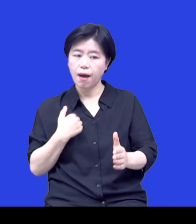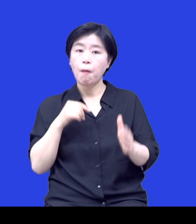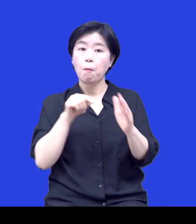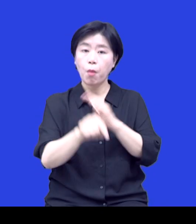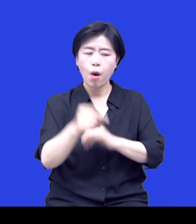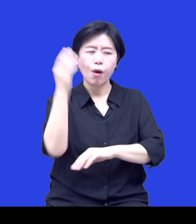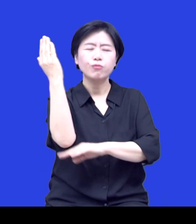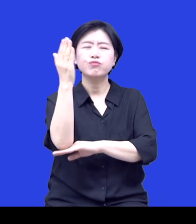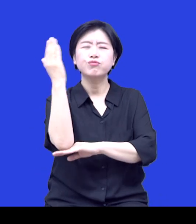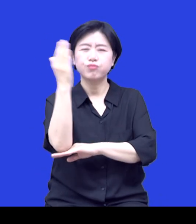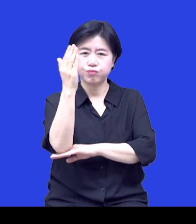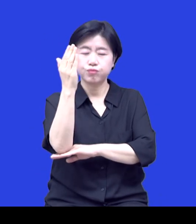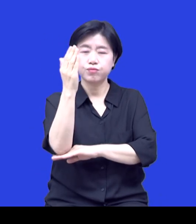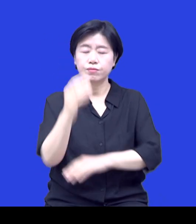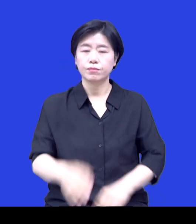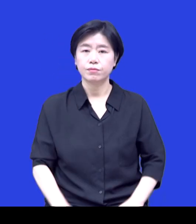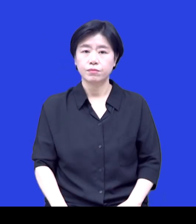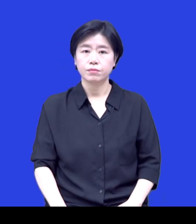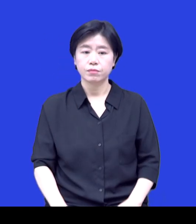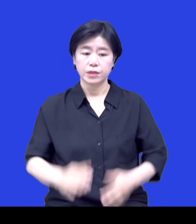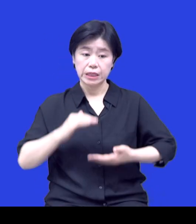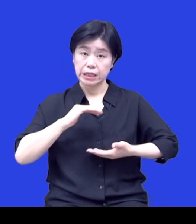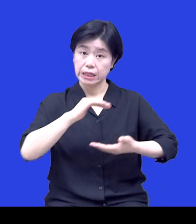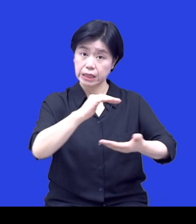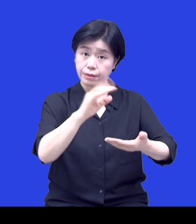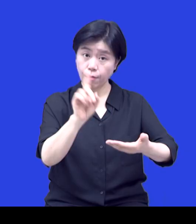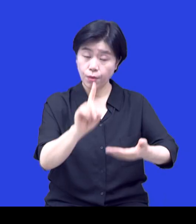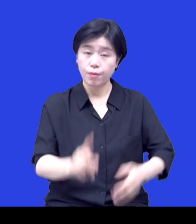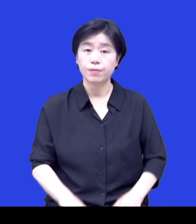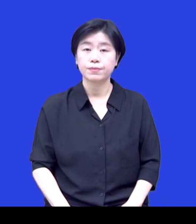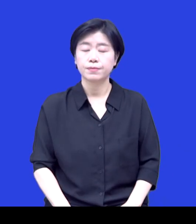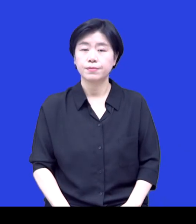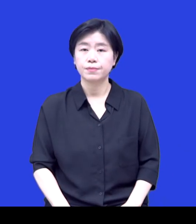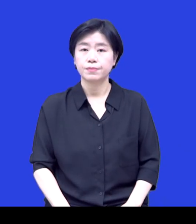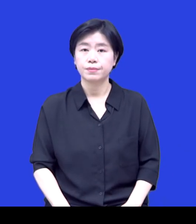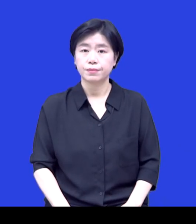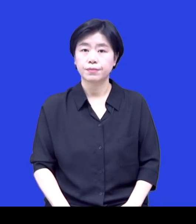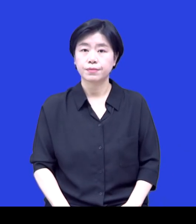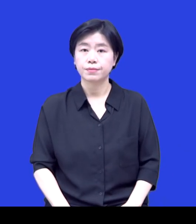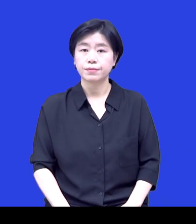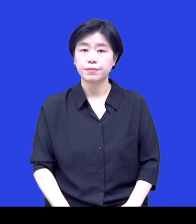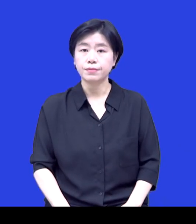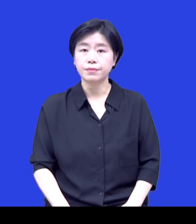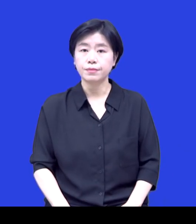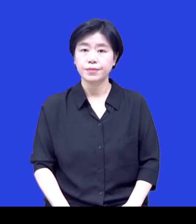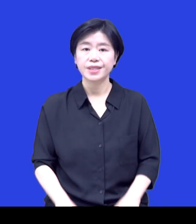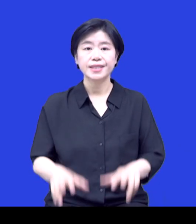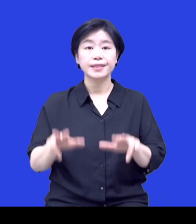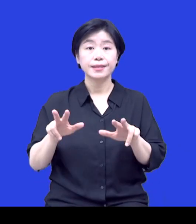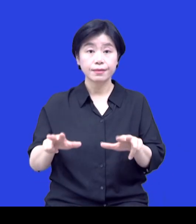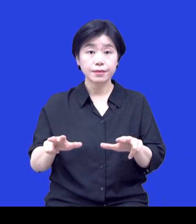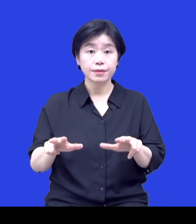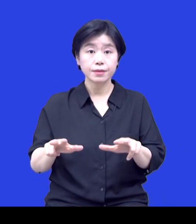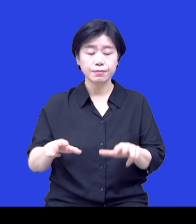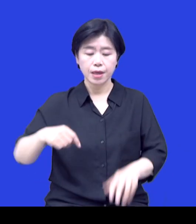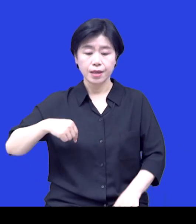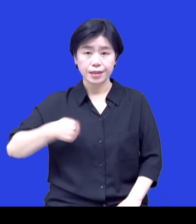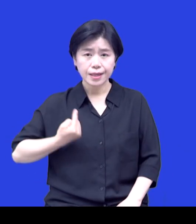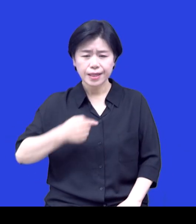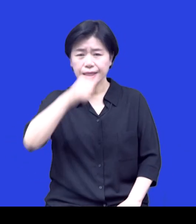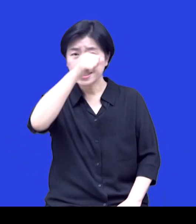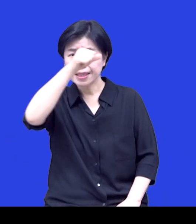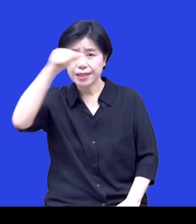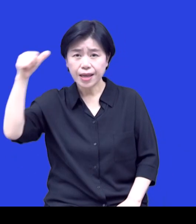거예요. 예. 그런데 그 설교에서 딱 그 얘기가 그대로 했다는 것. 지금 자기의 인생이 절벽에 서